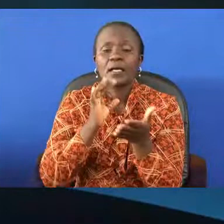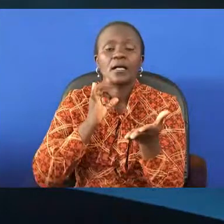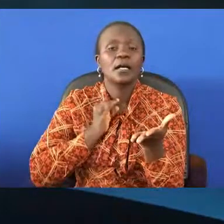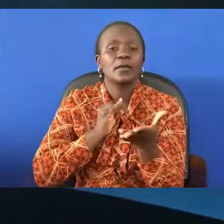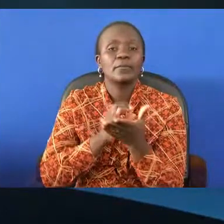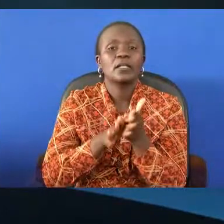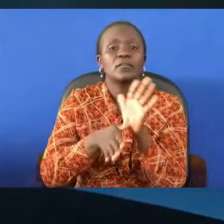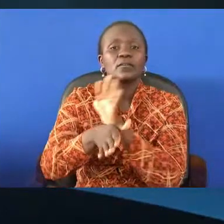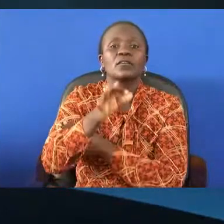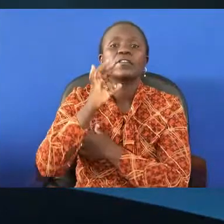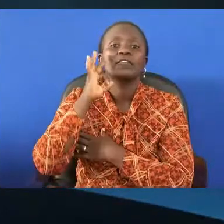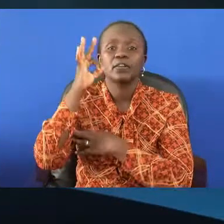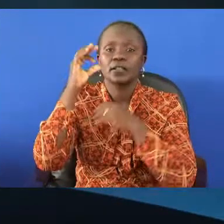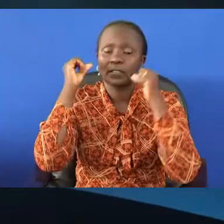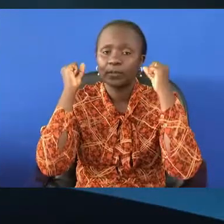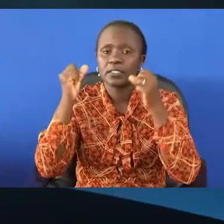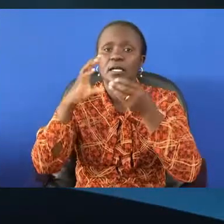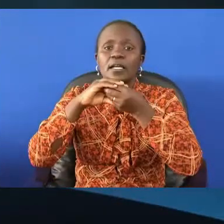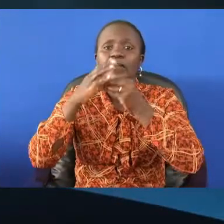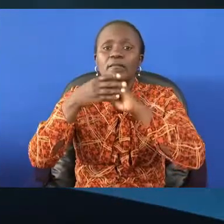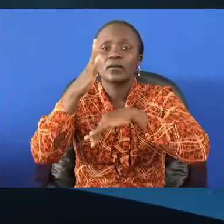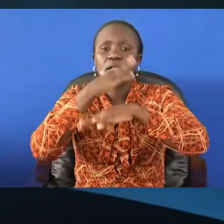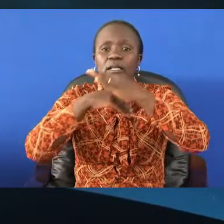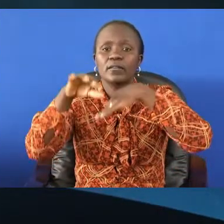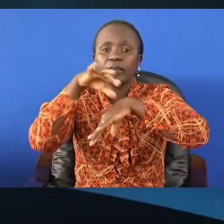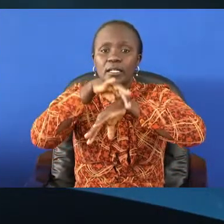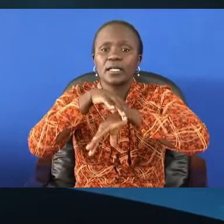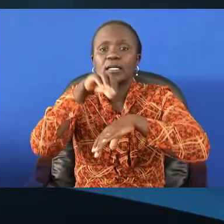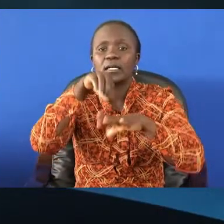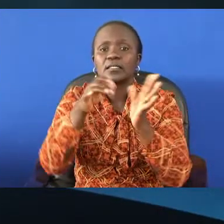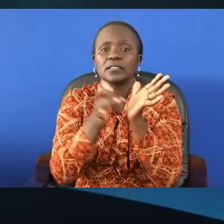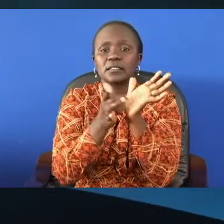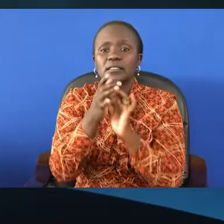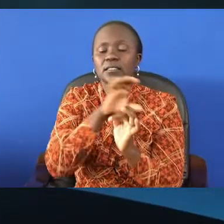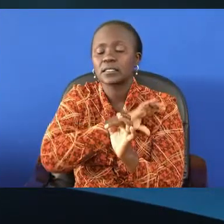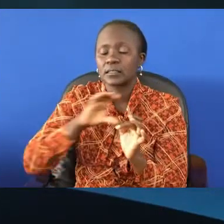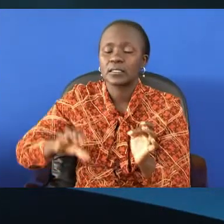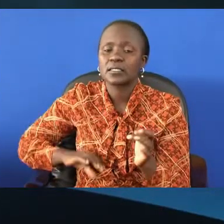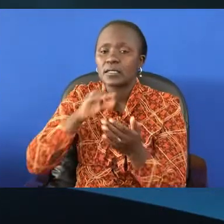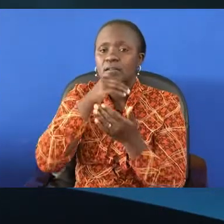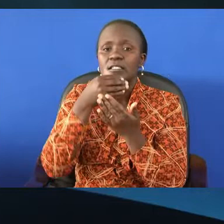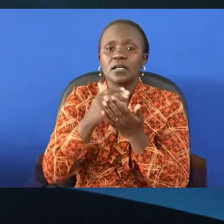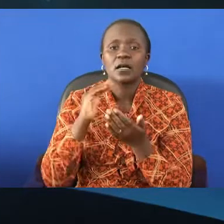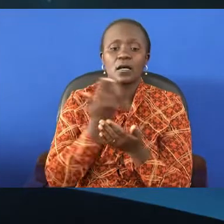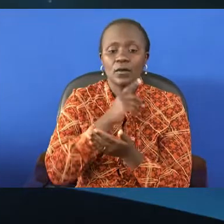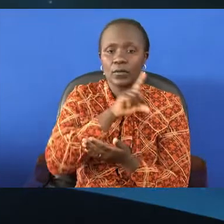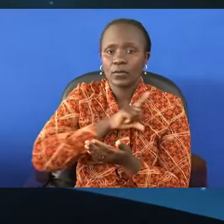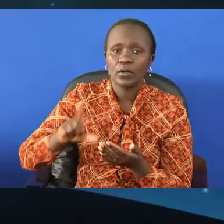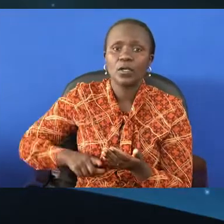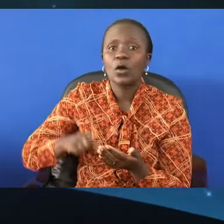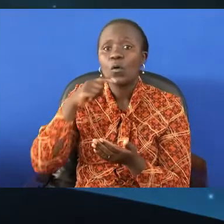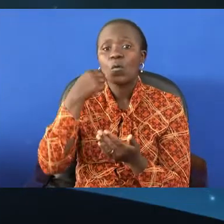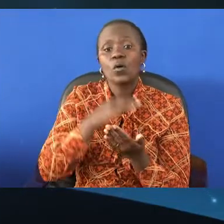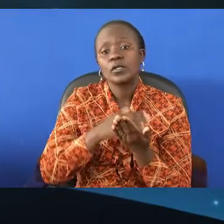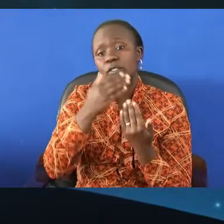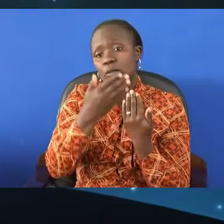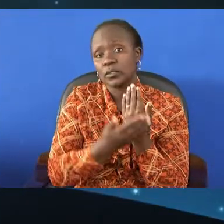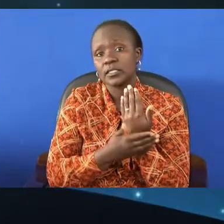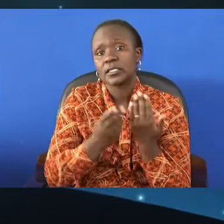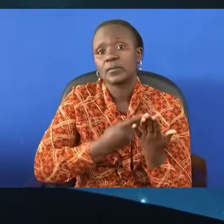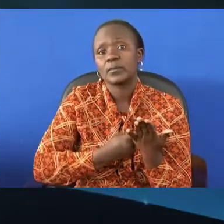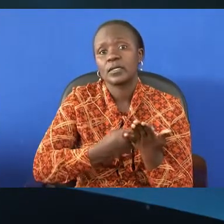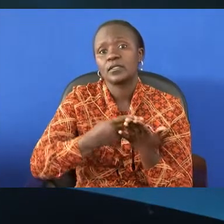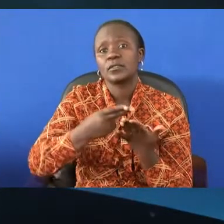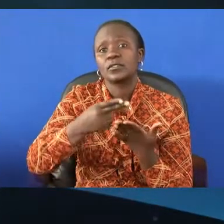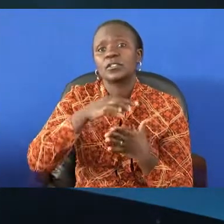Namwamini Mungu Baba Mwenyezi, Muumba wa mbingu na nchi, na Yesu Kristo mwana wake wa pekee, Bwana